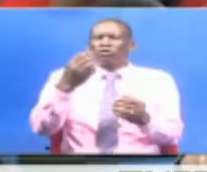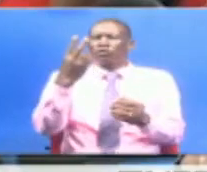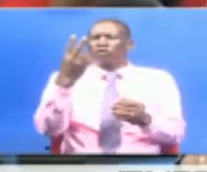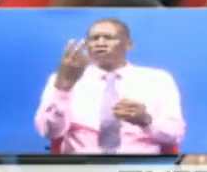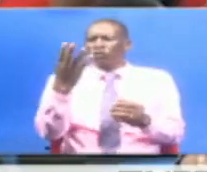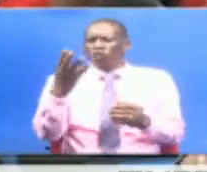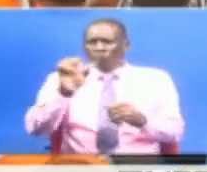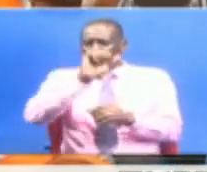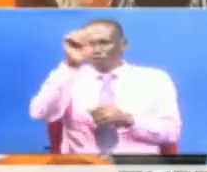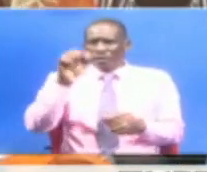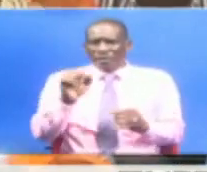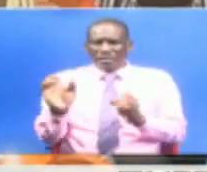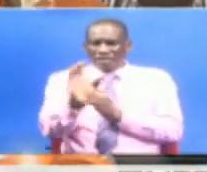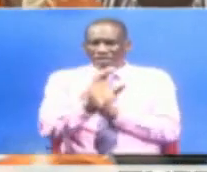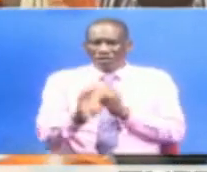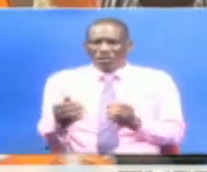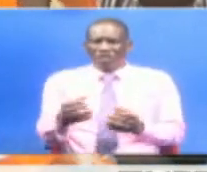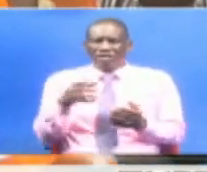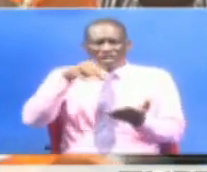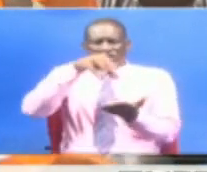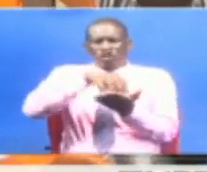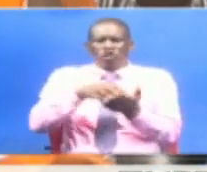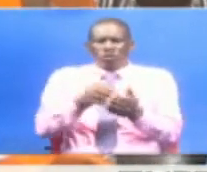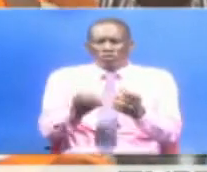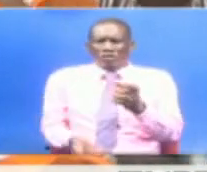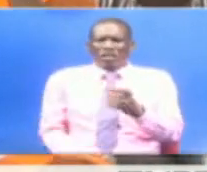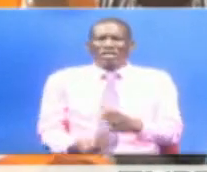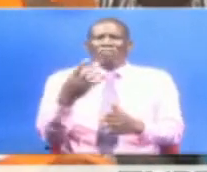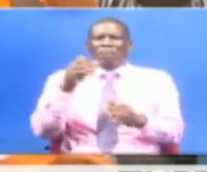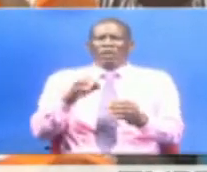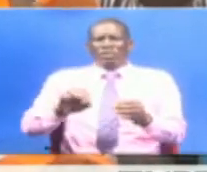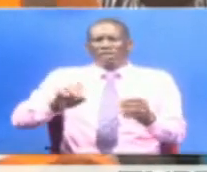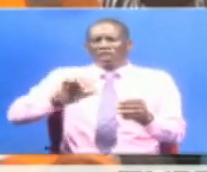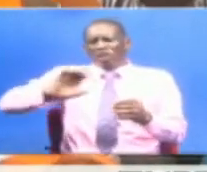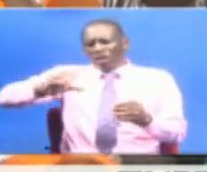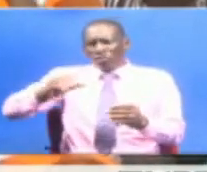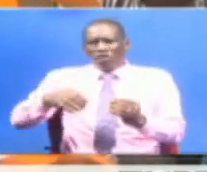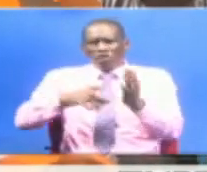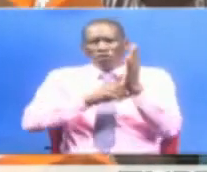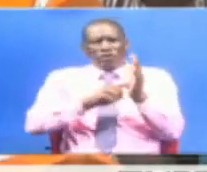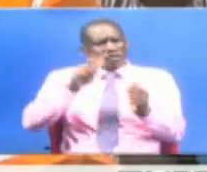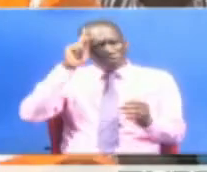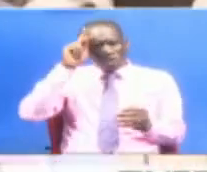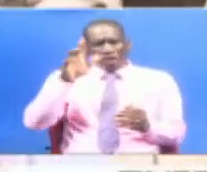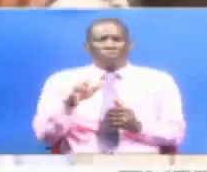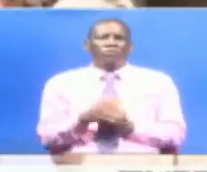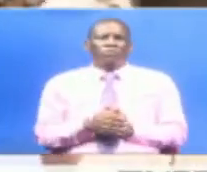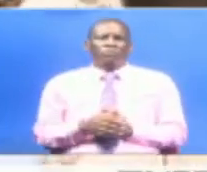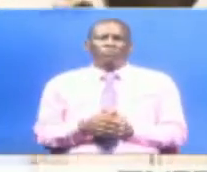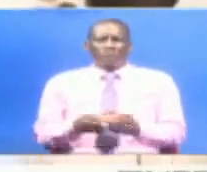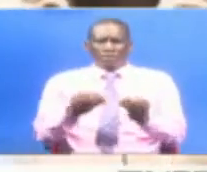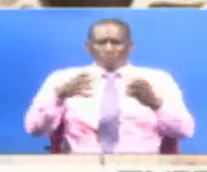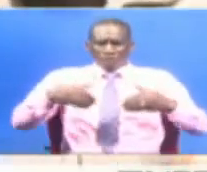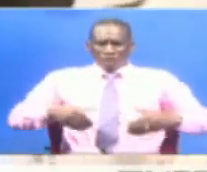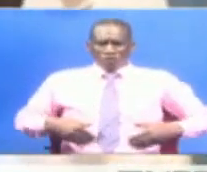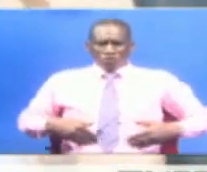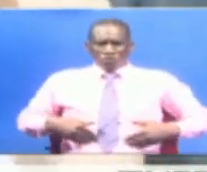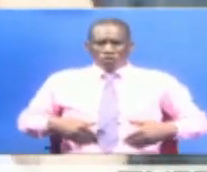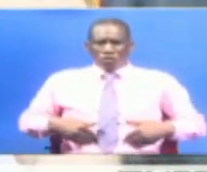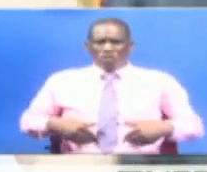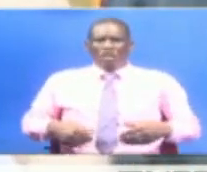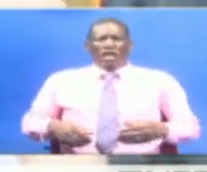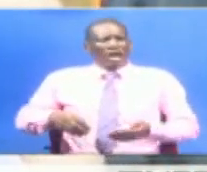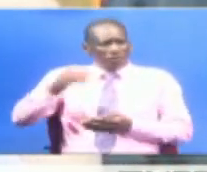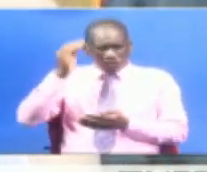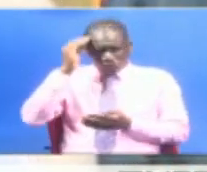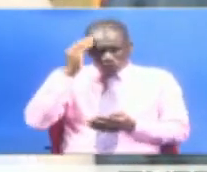24% nchini. Ni taswira inayojitokeza katika kaunti zingine kama Kiambu. Vijana wengi wamesoma, wamekosa kazi.